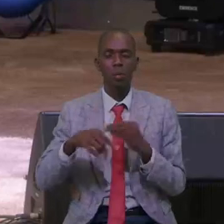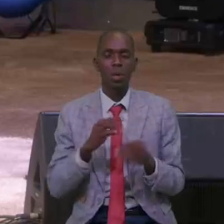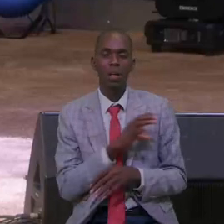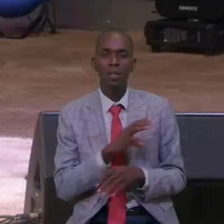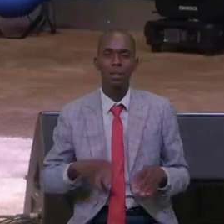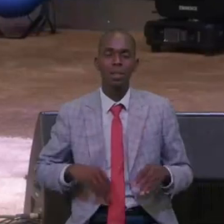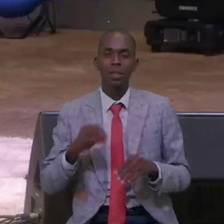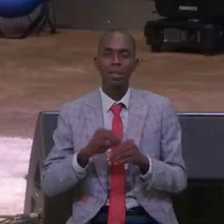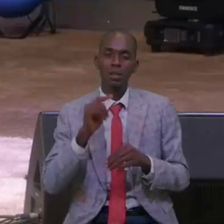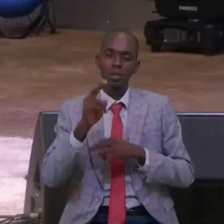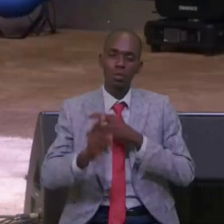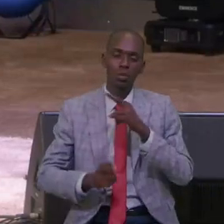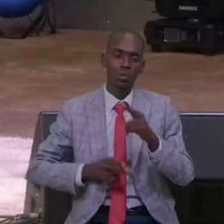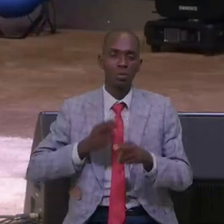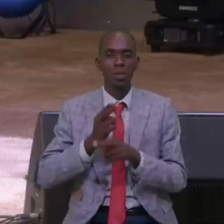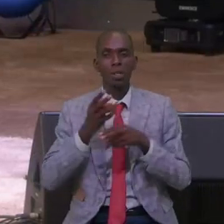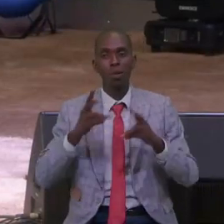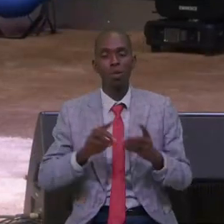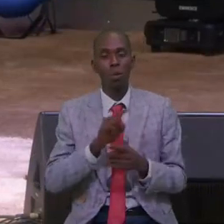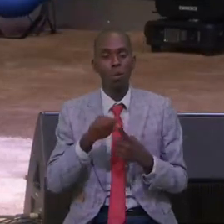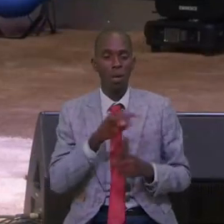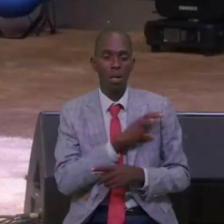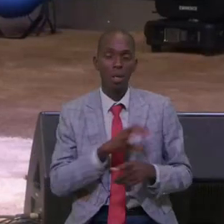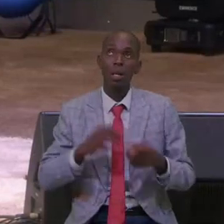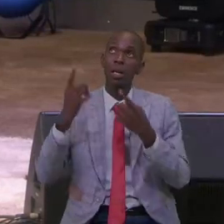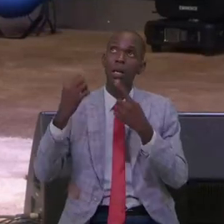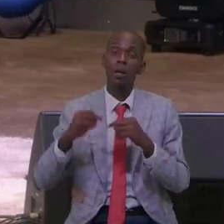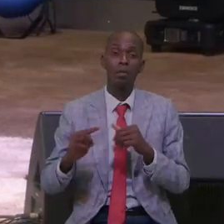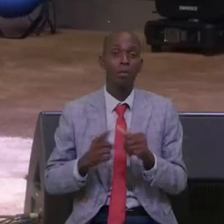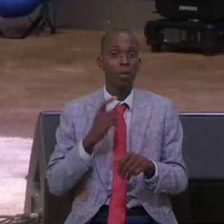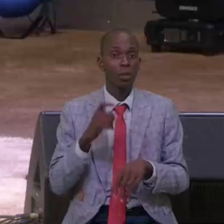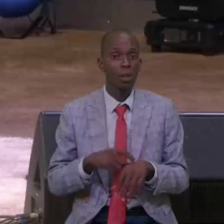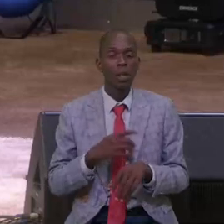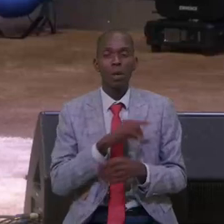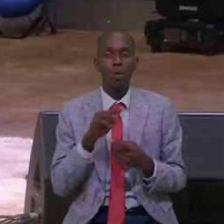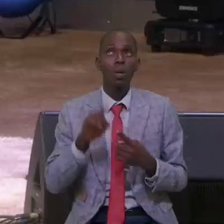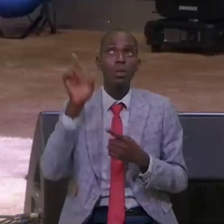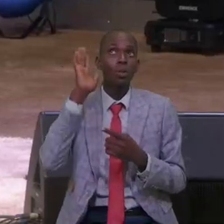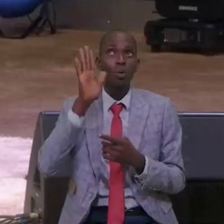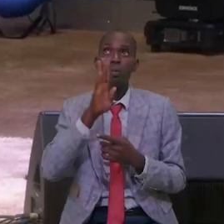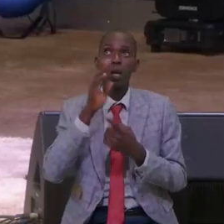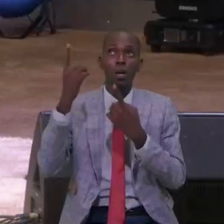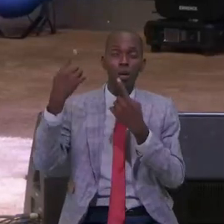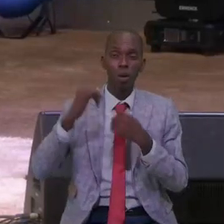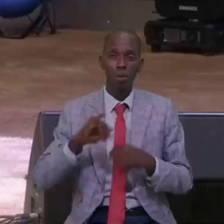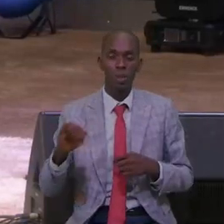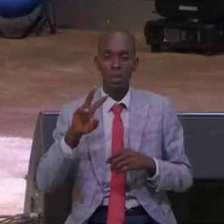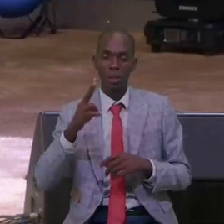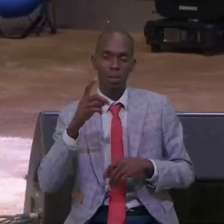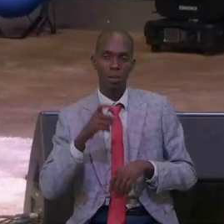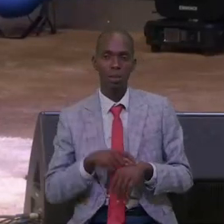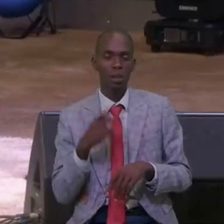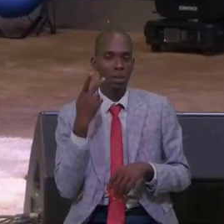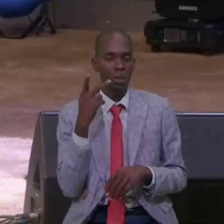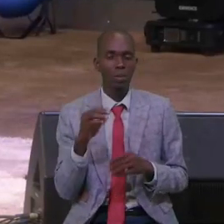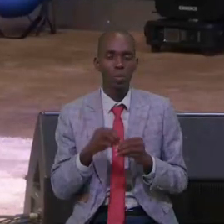sens universel. Lorsqu'il est venu la première fois et lorsqu'il reviendra, il reviendra la deuxième fois. Voyons le numéro